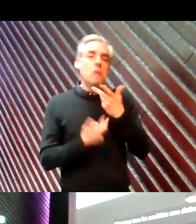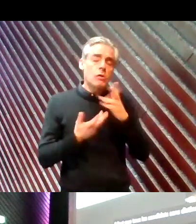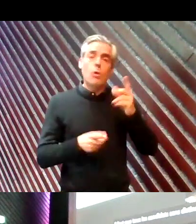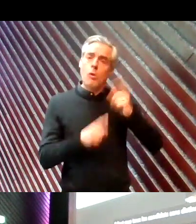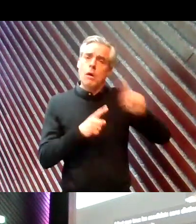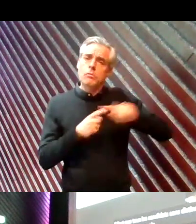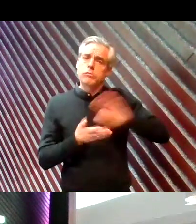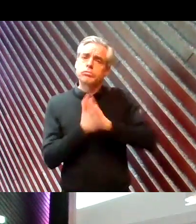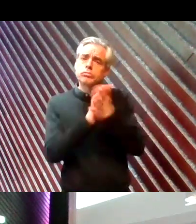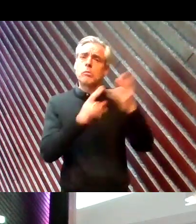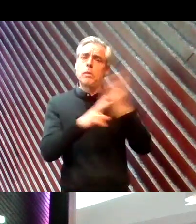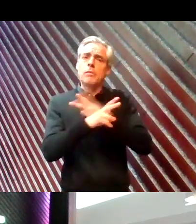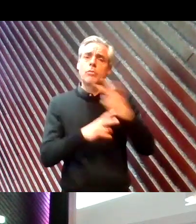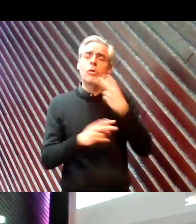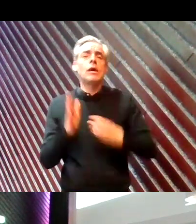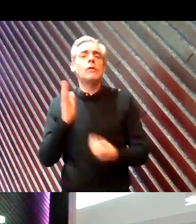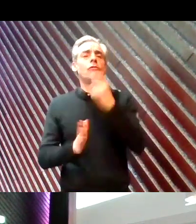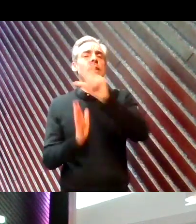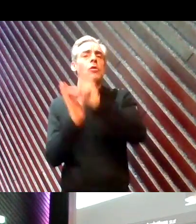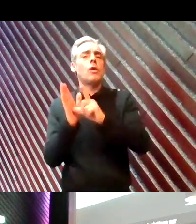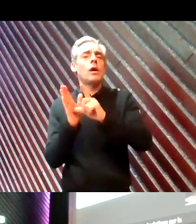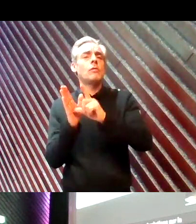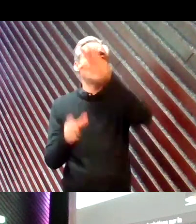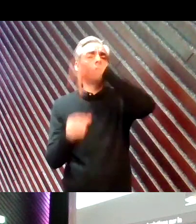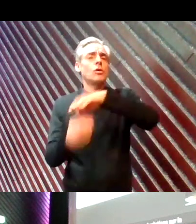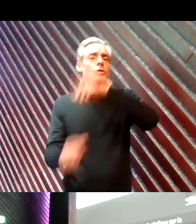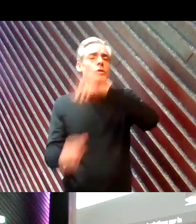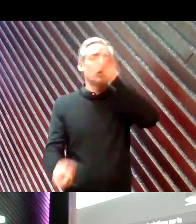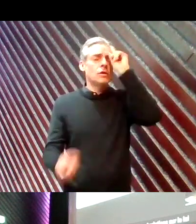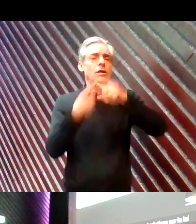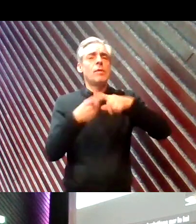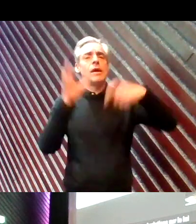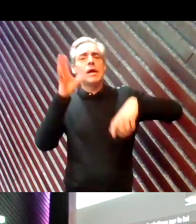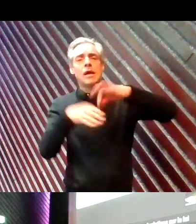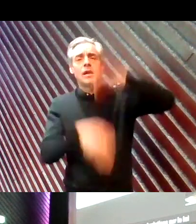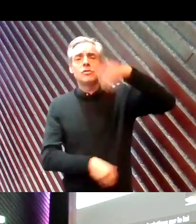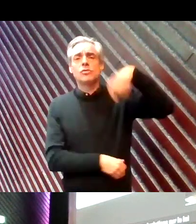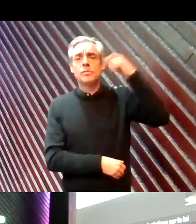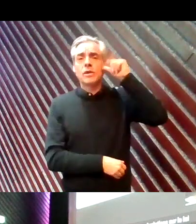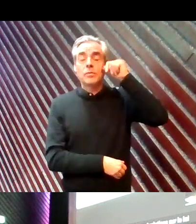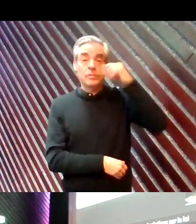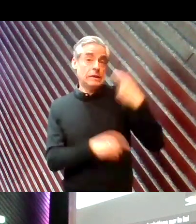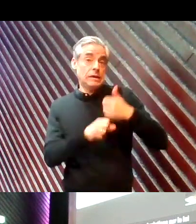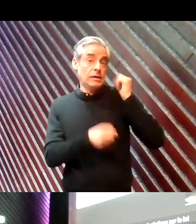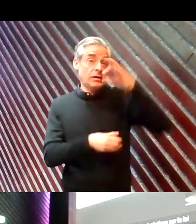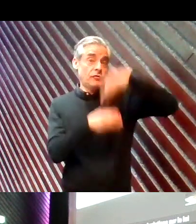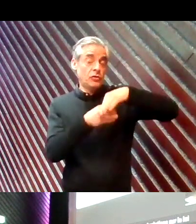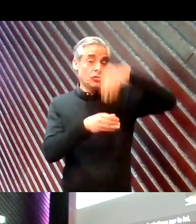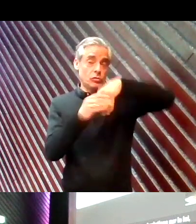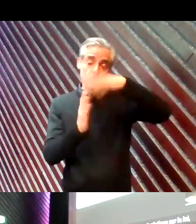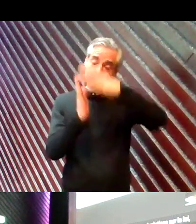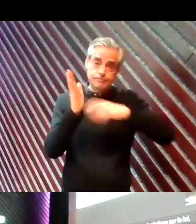évolutions, la loi relative à l'élection du président de la République de l'année dernière dit